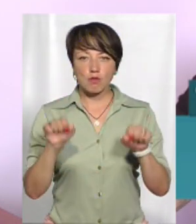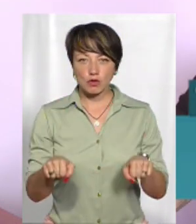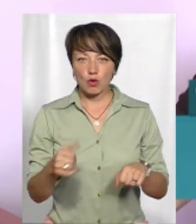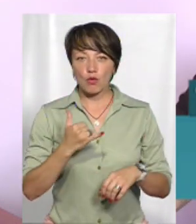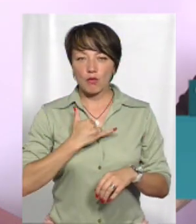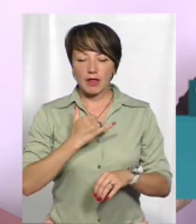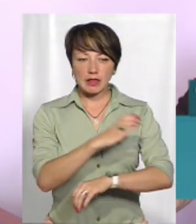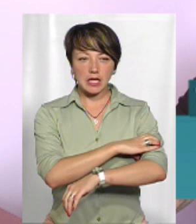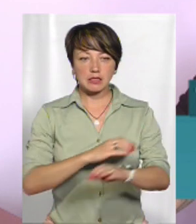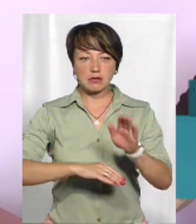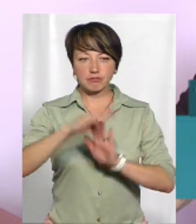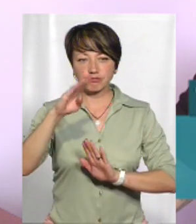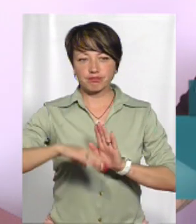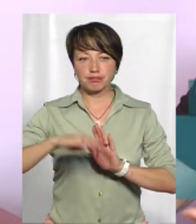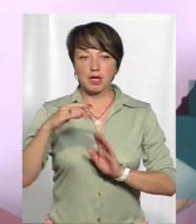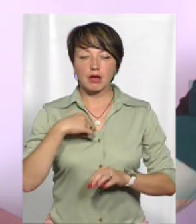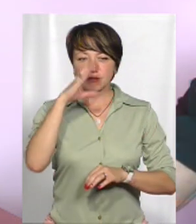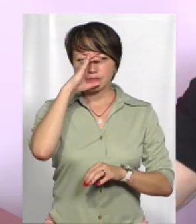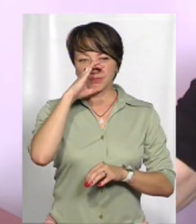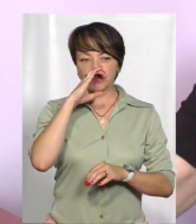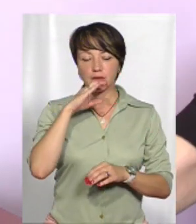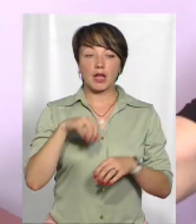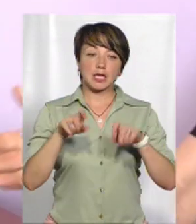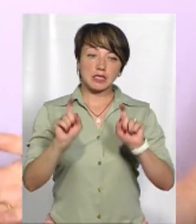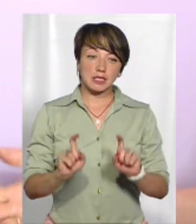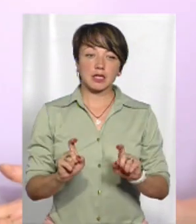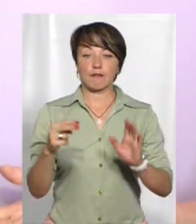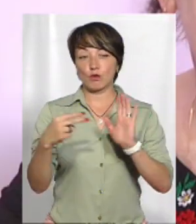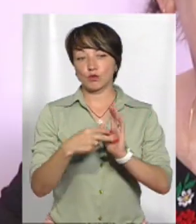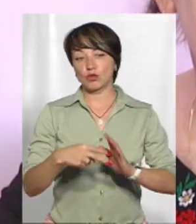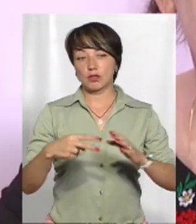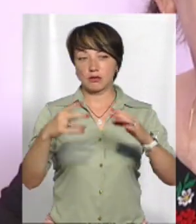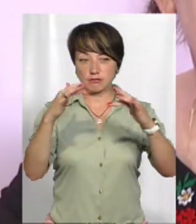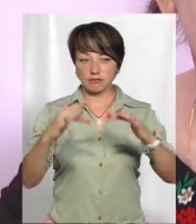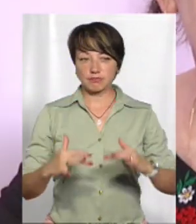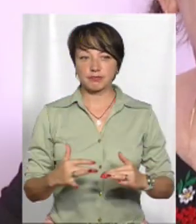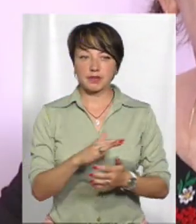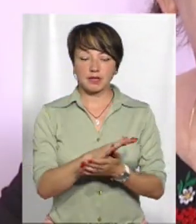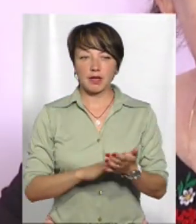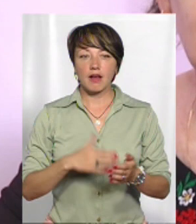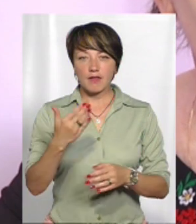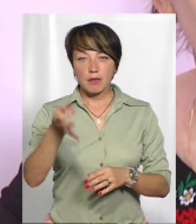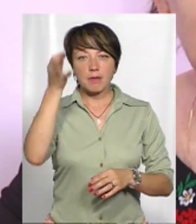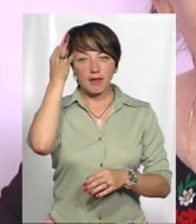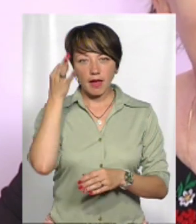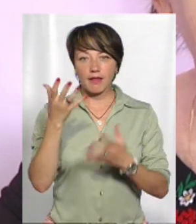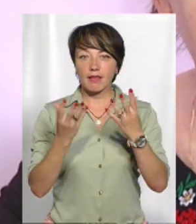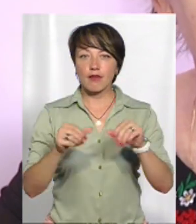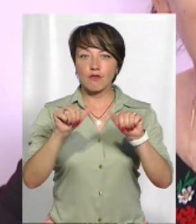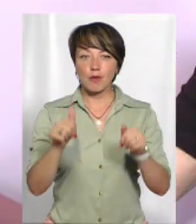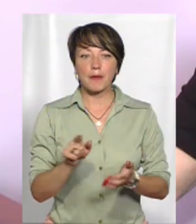мене скаче тиск. Я можу стояти, мені робиться погано, а так сіла собі, включила і вперед. Чи пам'ятаєте ви той день, коли ви оформляли пенсію? О,